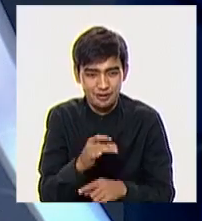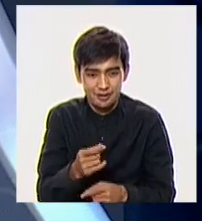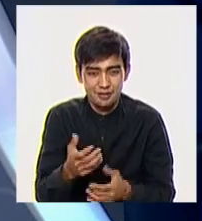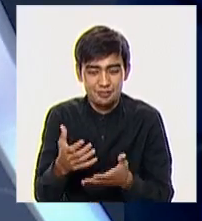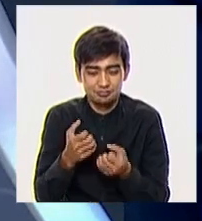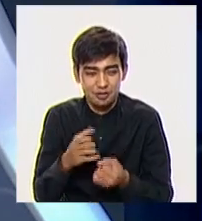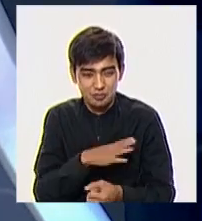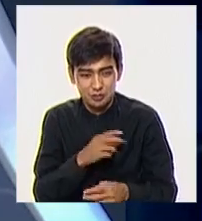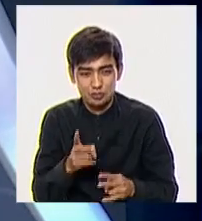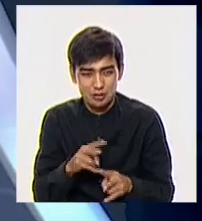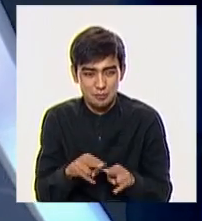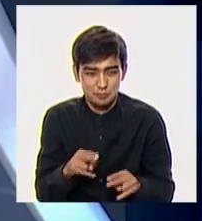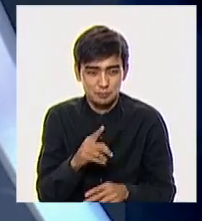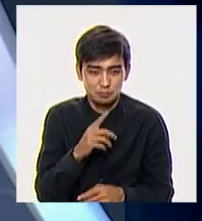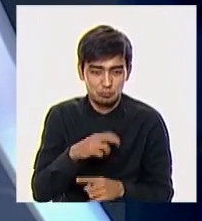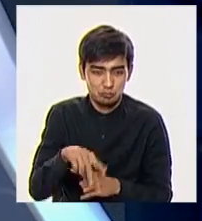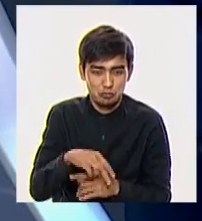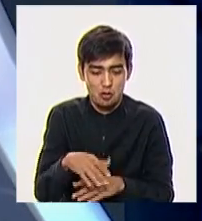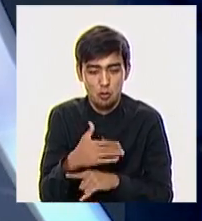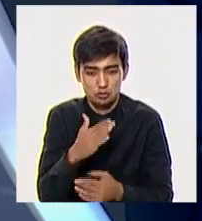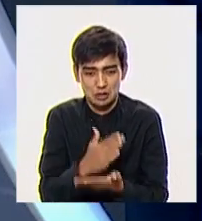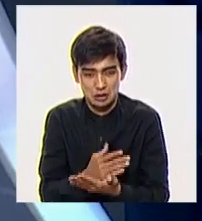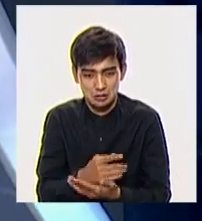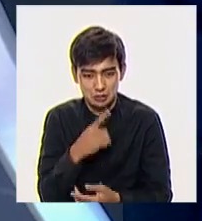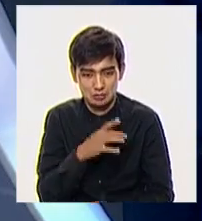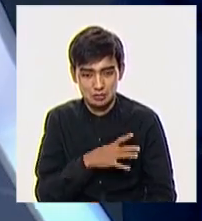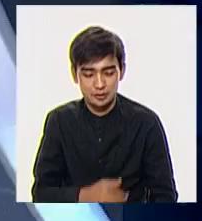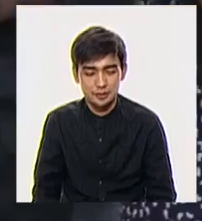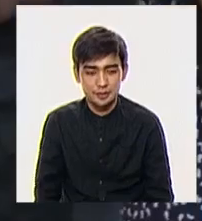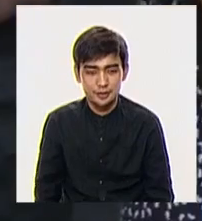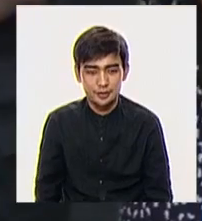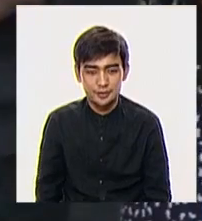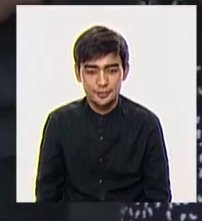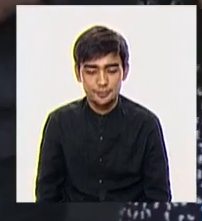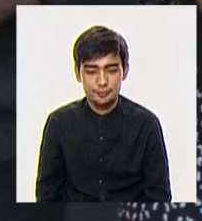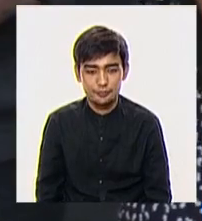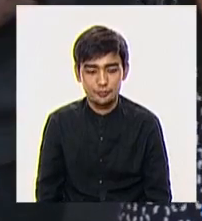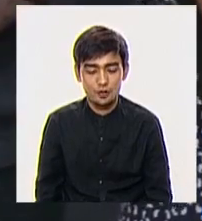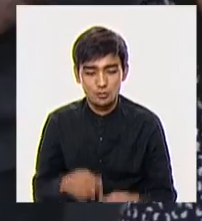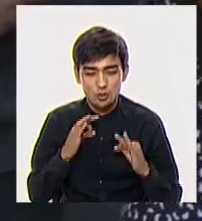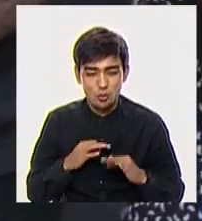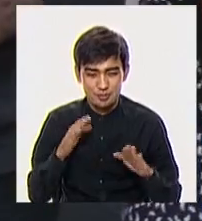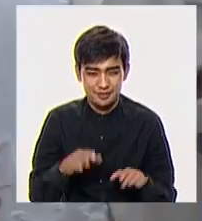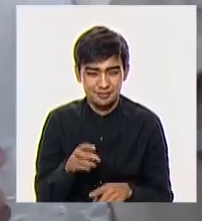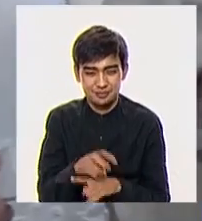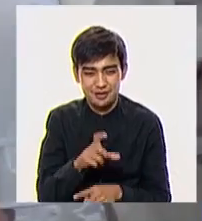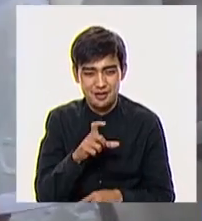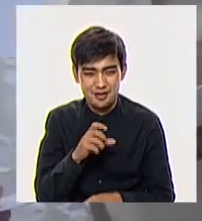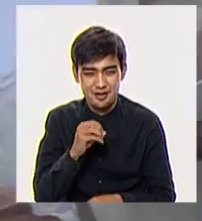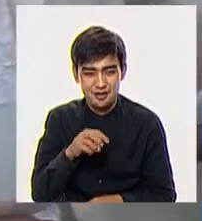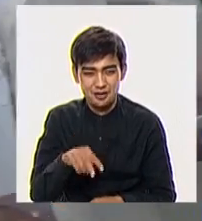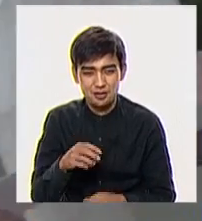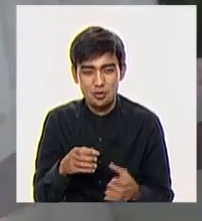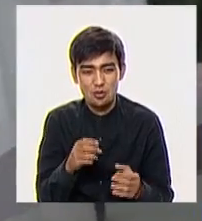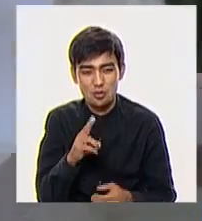келгендер қазір түк болмағандай бостандықта жүрде ашынады жұрт. Прокуратура маңына жиналғандар Эл Капитал